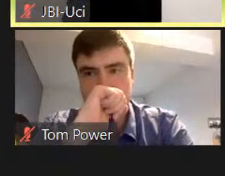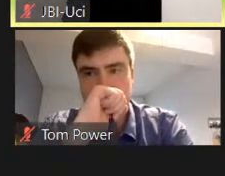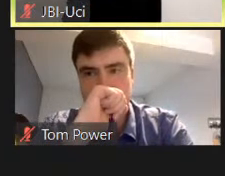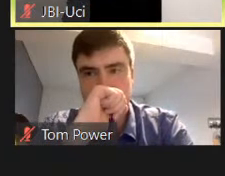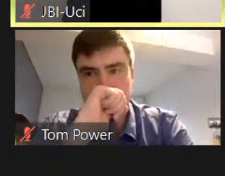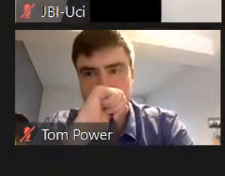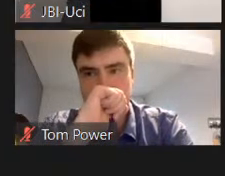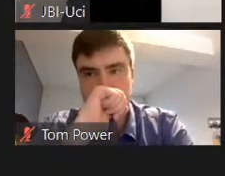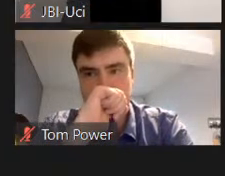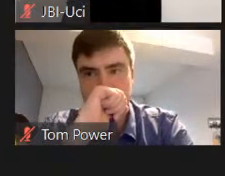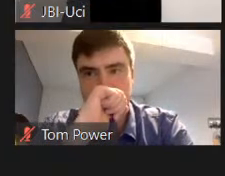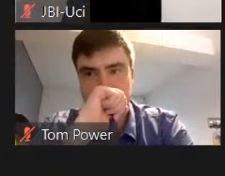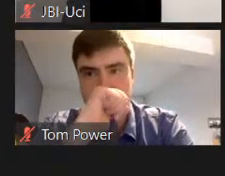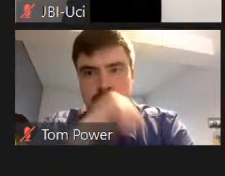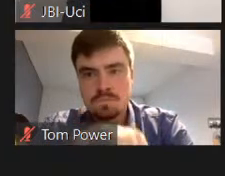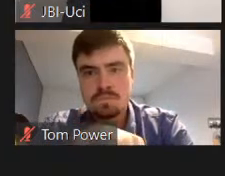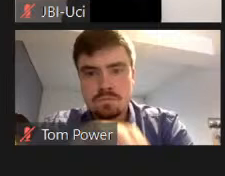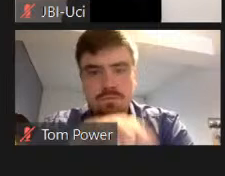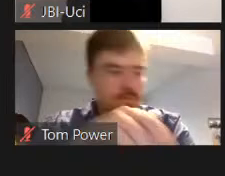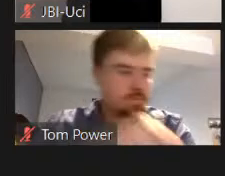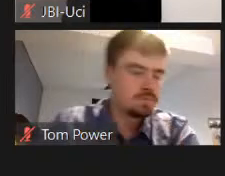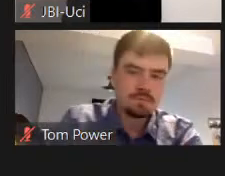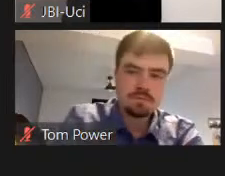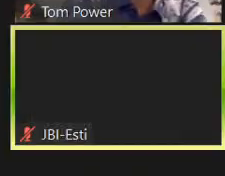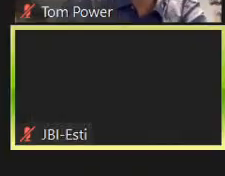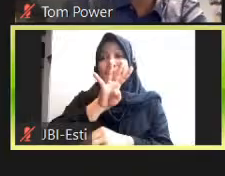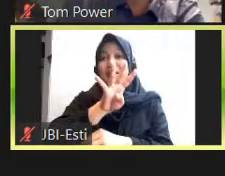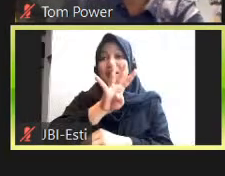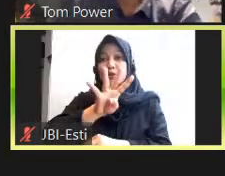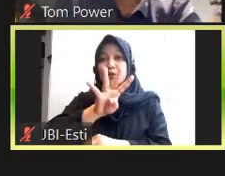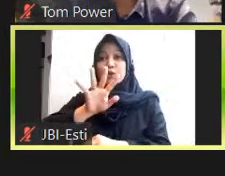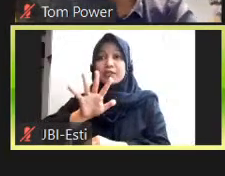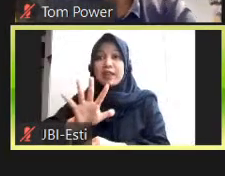ya, total